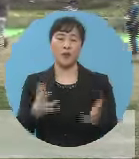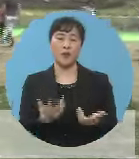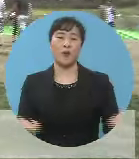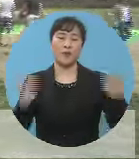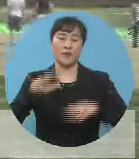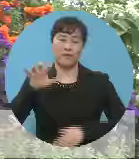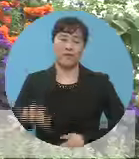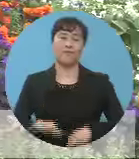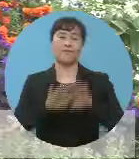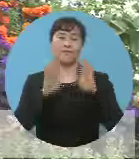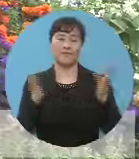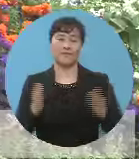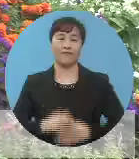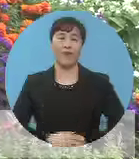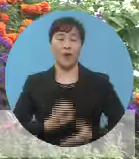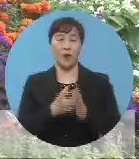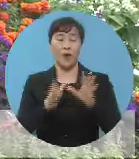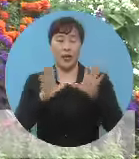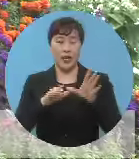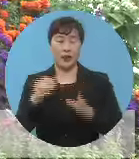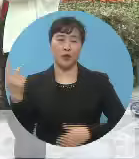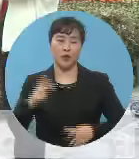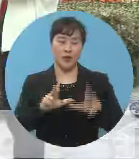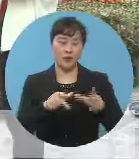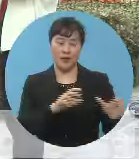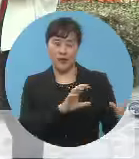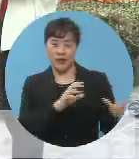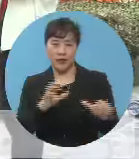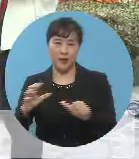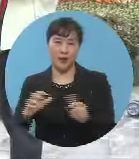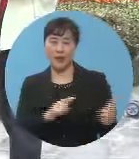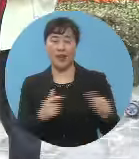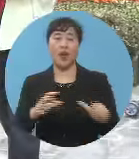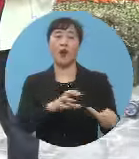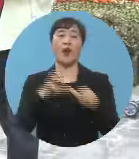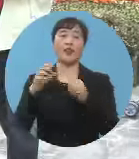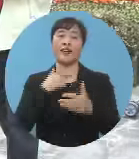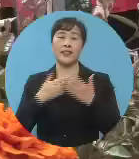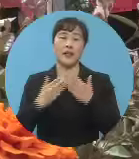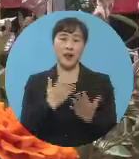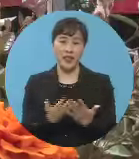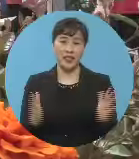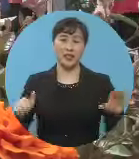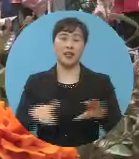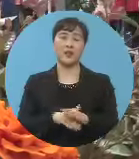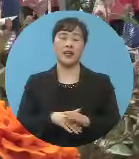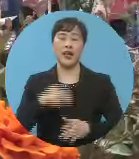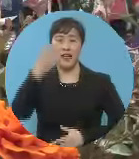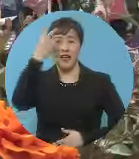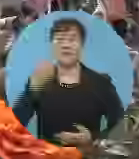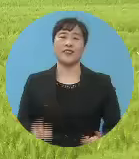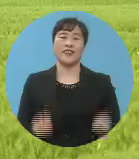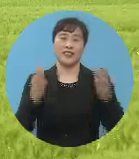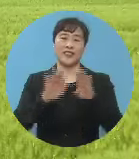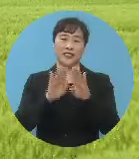열립니다. 꽃과 나비, 곤충을 소재로 한 체험과 전시, 문화예술 행사가 진행됩니다.